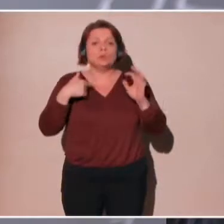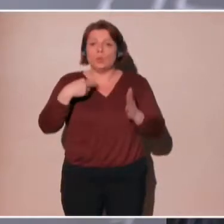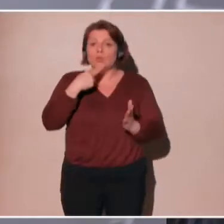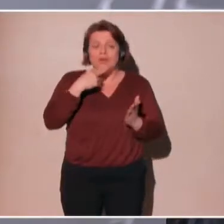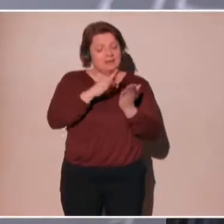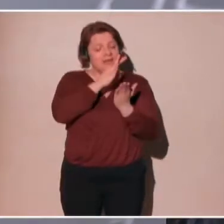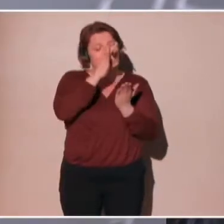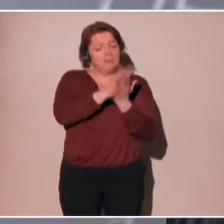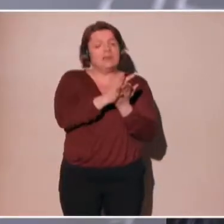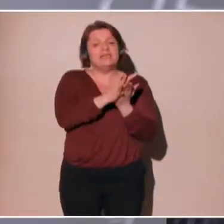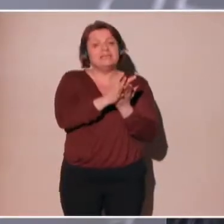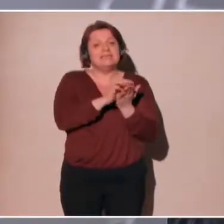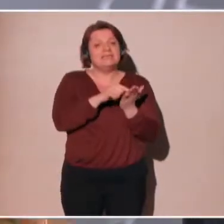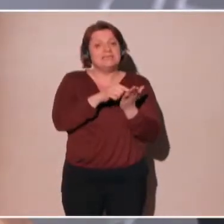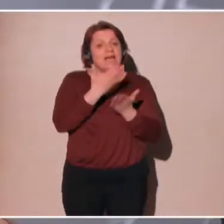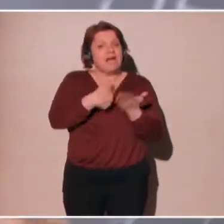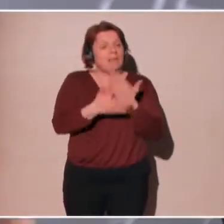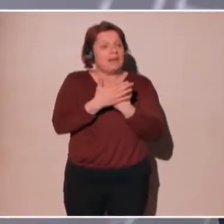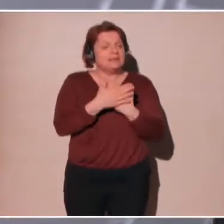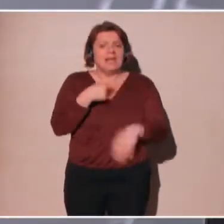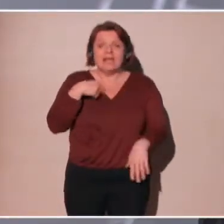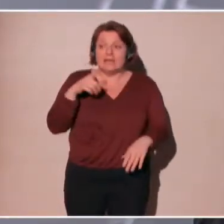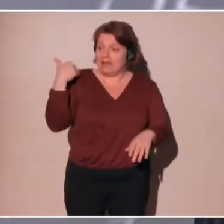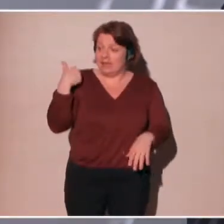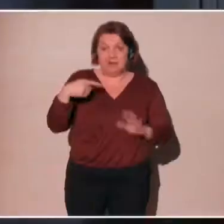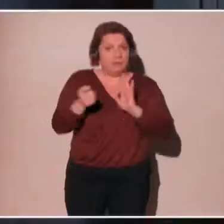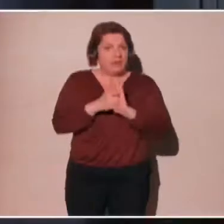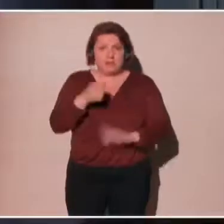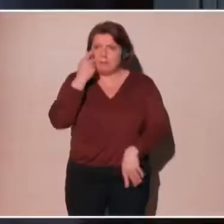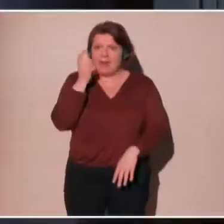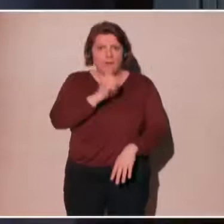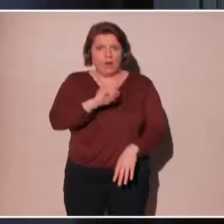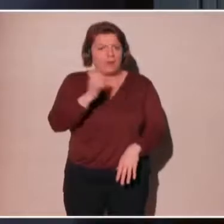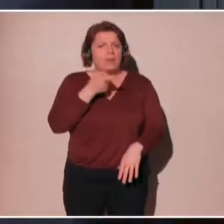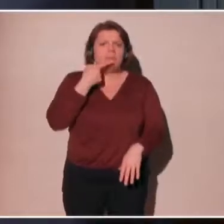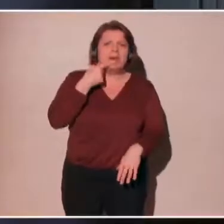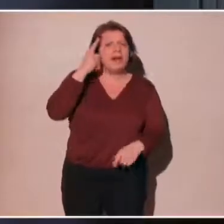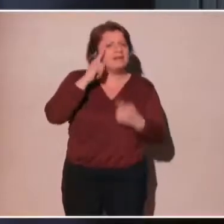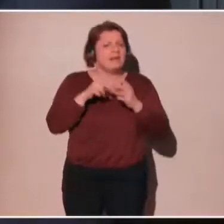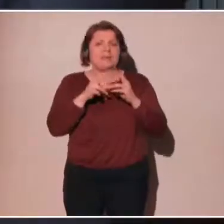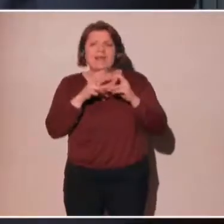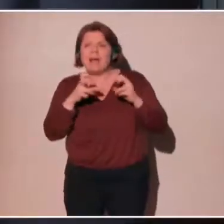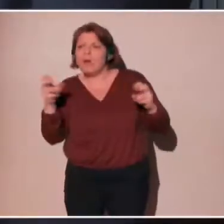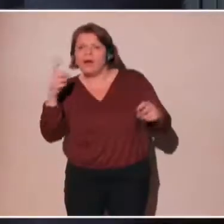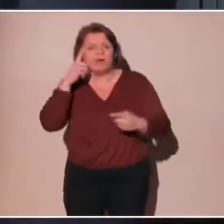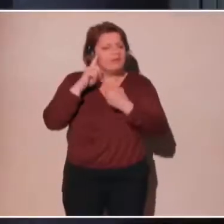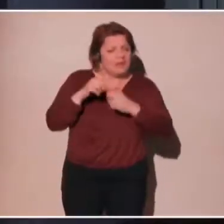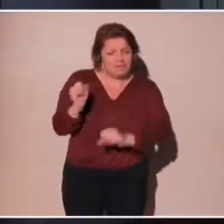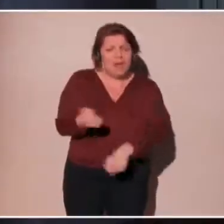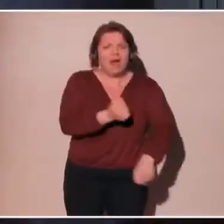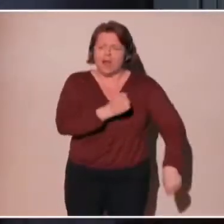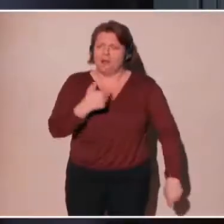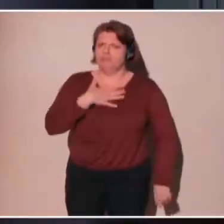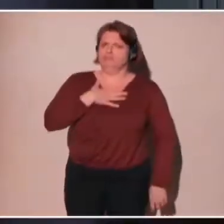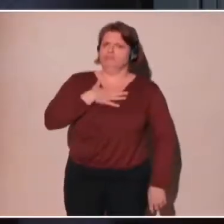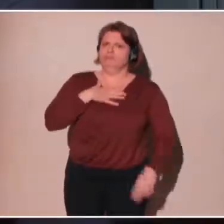appli et je ne m'étais pas rendu compte à ce moment-là que, eh bien, on parlait de cacahuètes et de balais de broduche. Alors